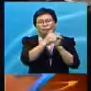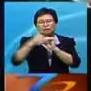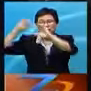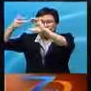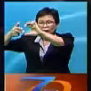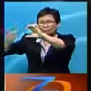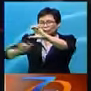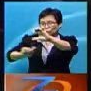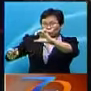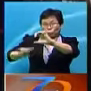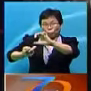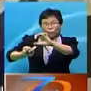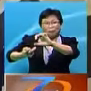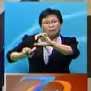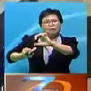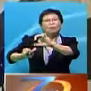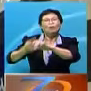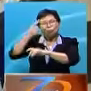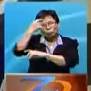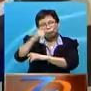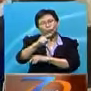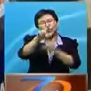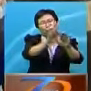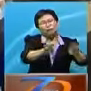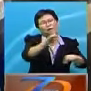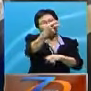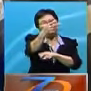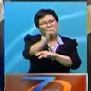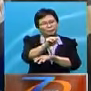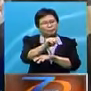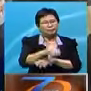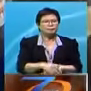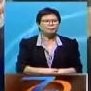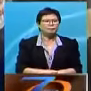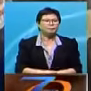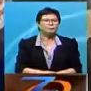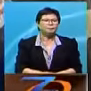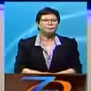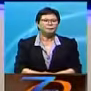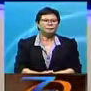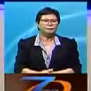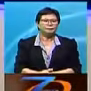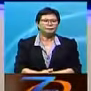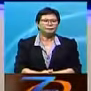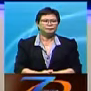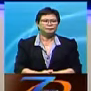kamera Muhammad Khairul Anwar Muhammad Khalid untuk berita RTM.